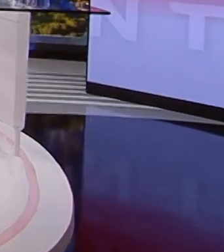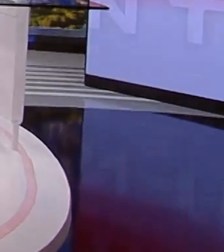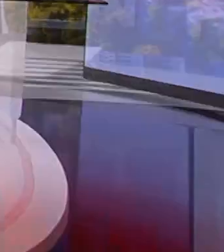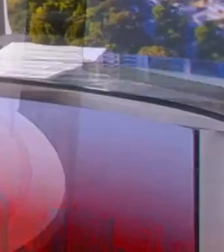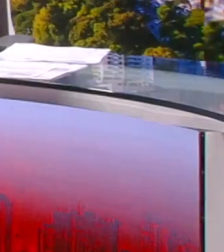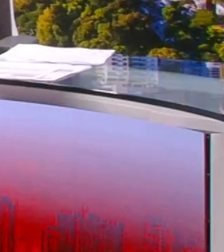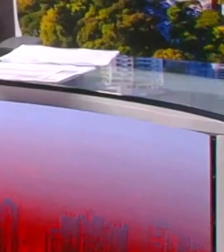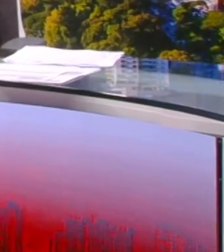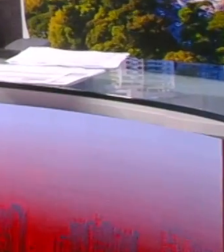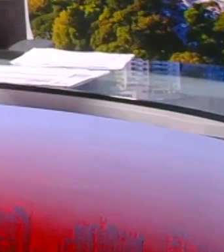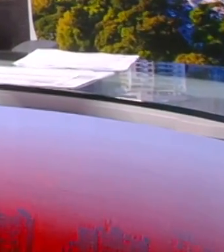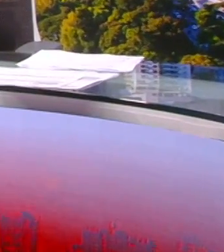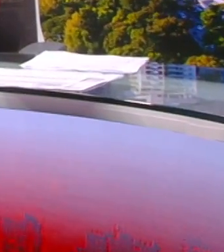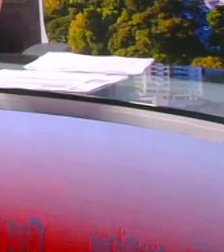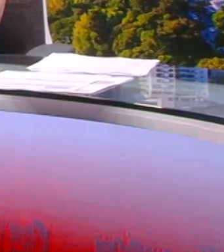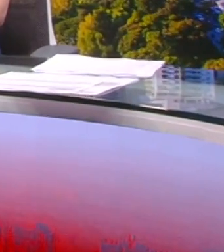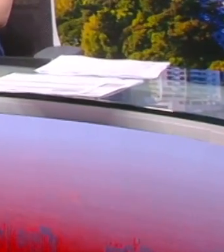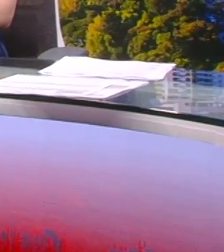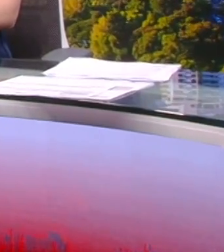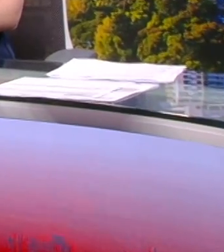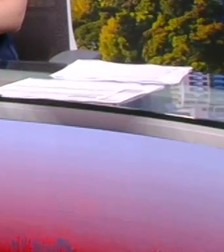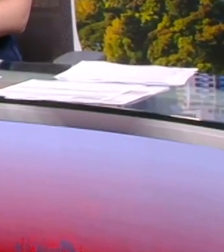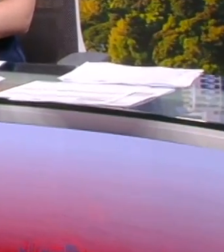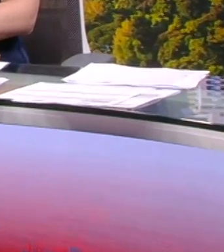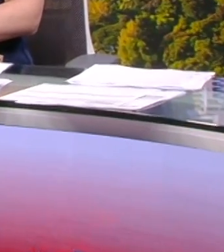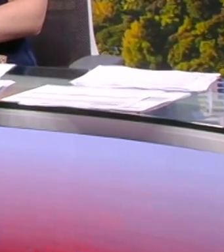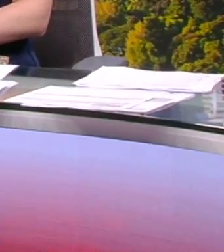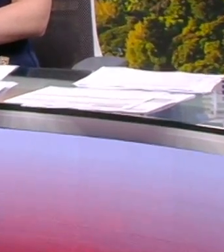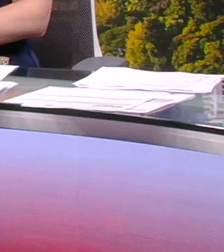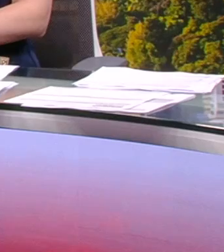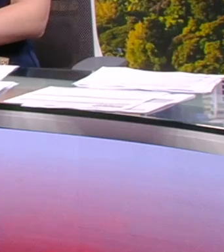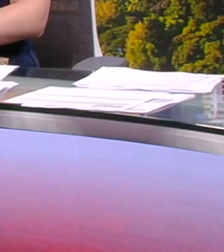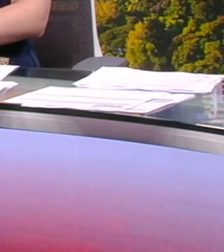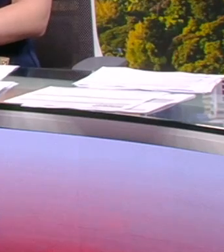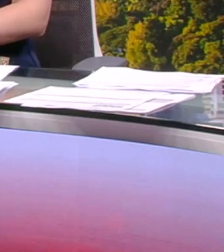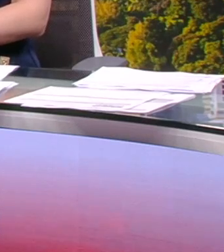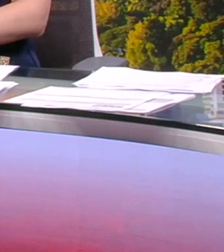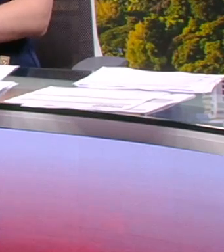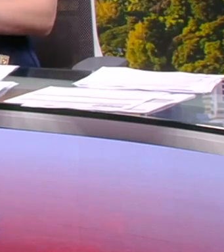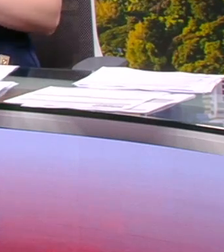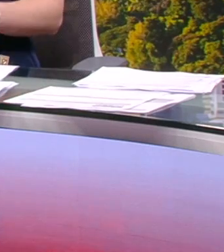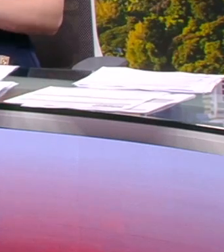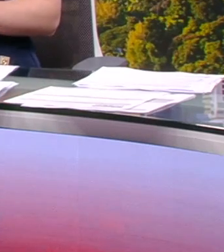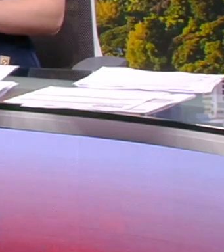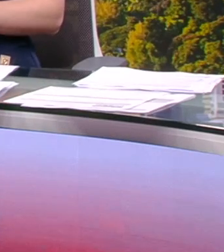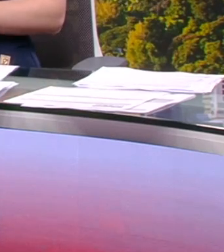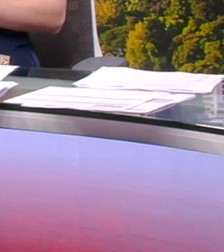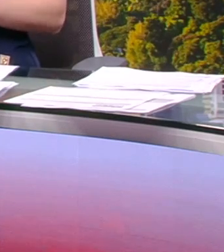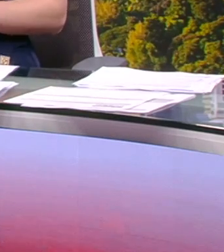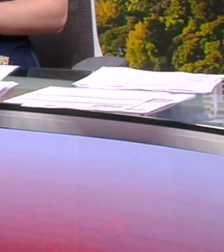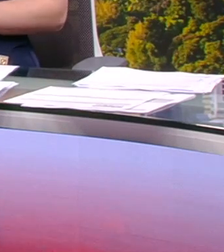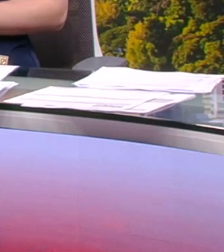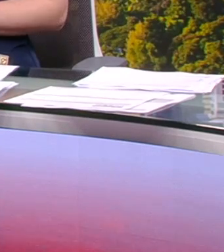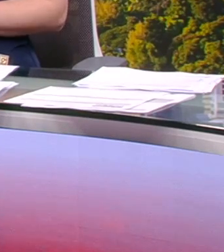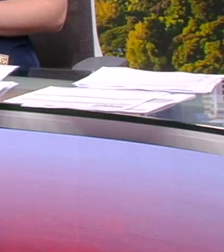วันจันทร์พุธและศุกร์นะคะทในนิวสข่าวเที่ยงของเราเนี่ยจะมีคอลัมน์พิเศษก็คือข่าวนี้จริงมยนะคะชคุณผู้ชมมาตรวจสอบข่าวที่